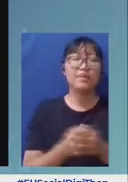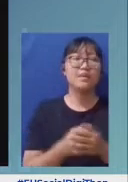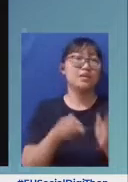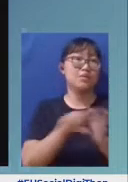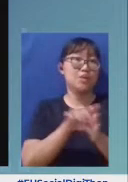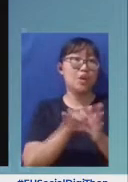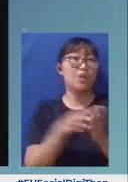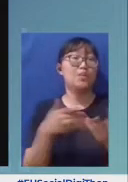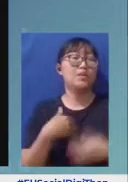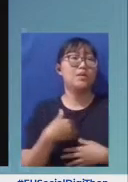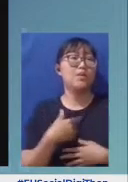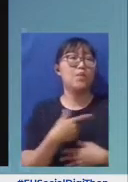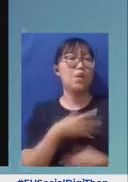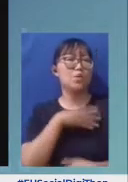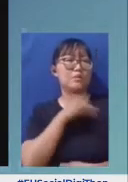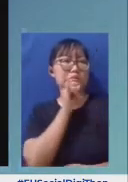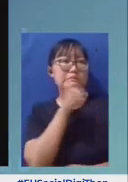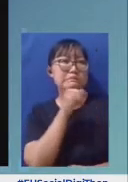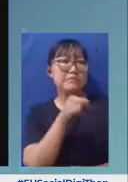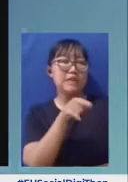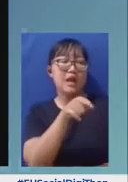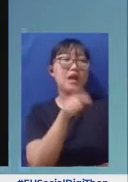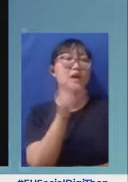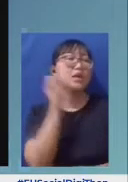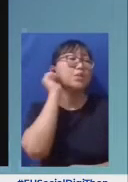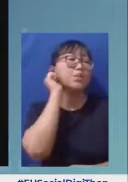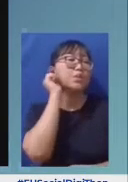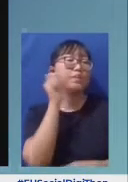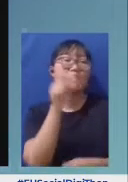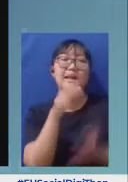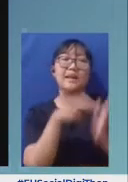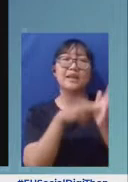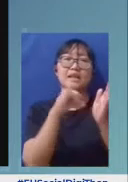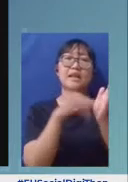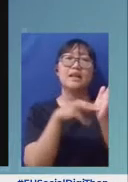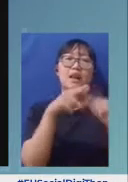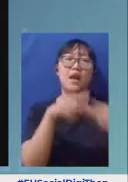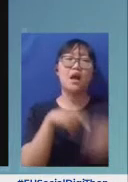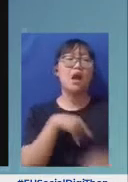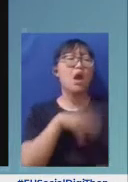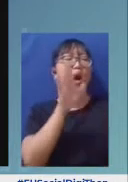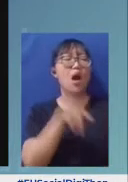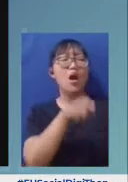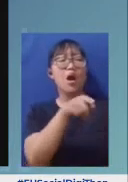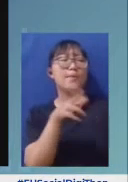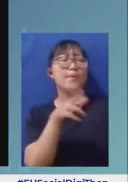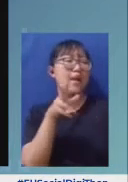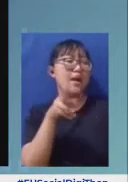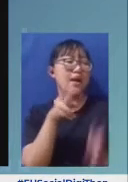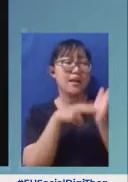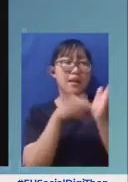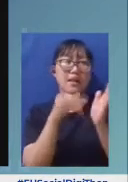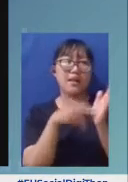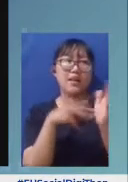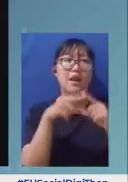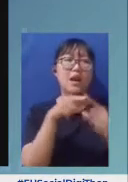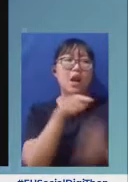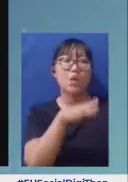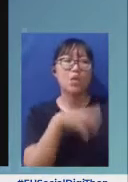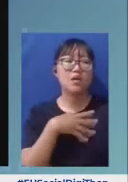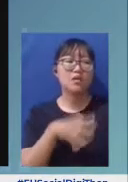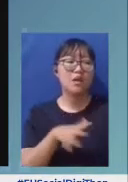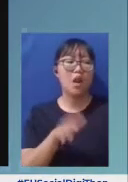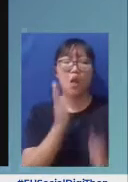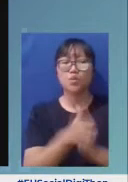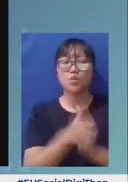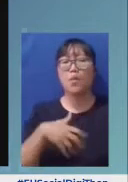Ibu Mbak Nina nih, aku ngeledekin nih Mbak Nina gitu aja apa sih gitu, cepet ngambek ya,